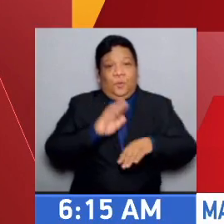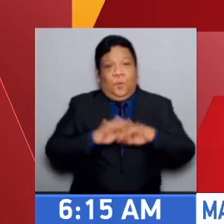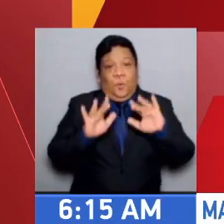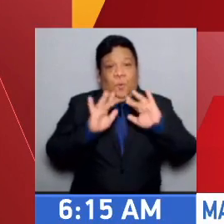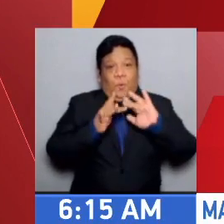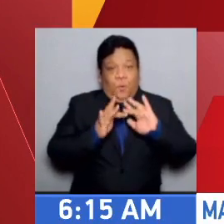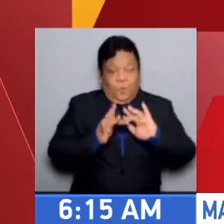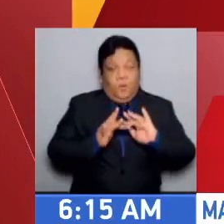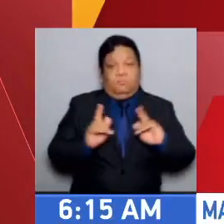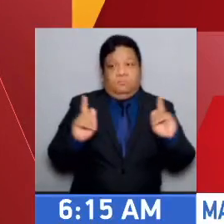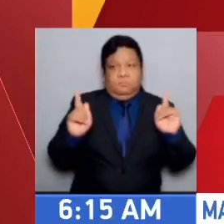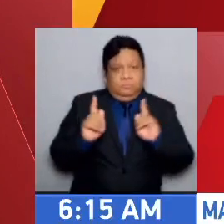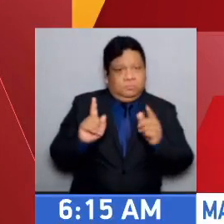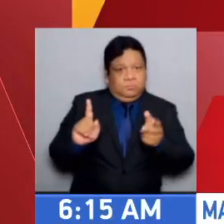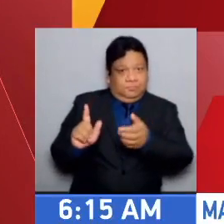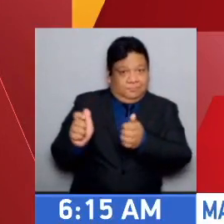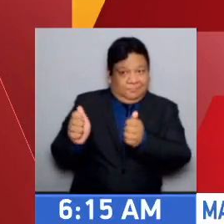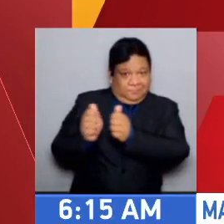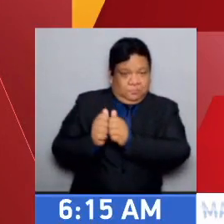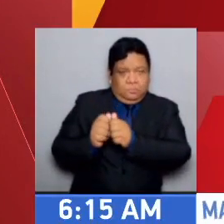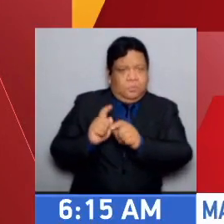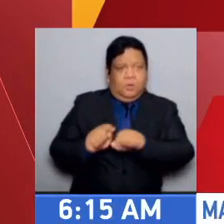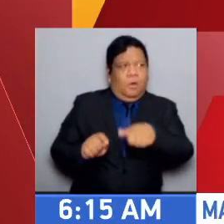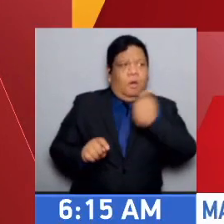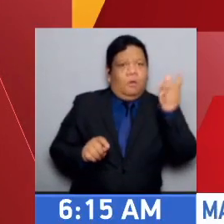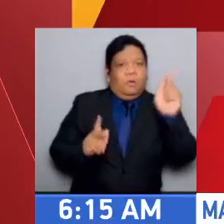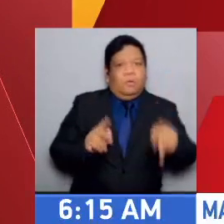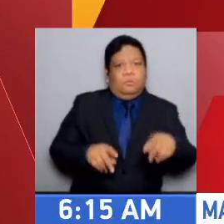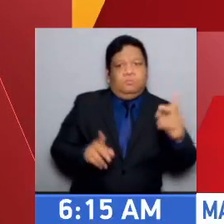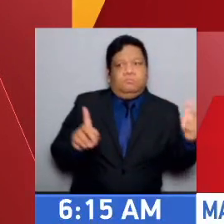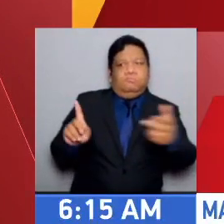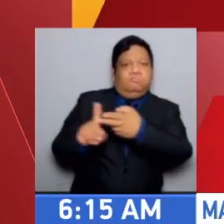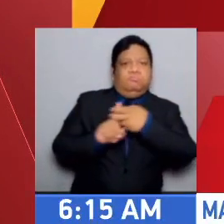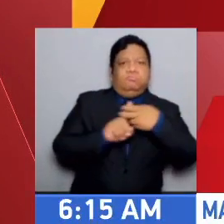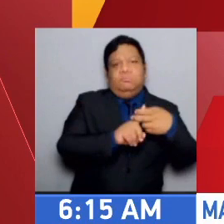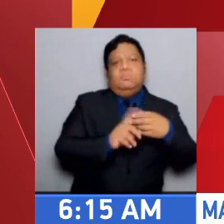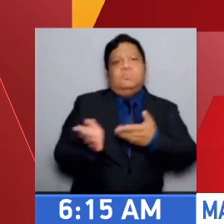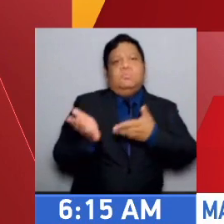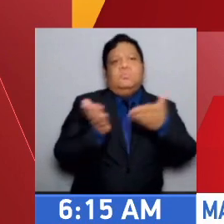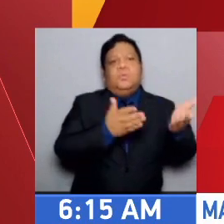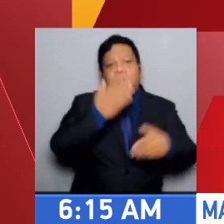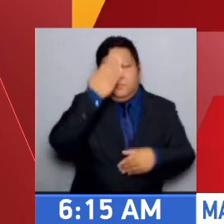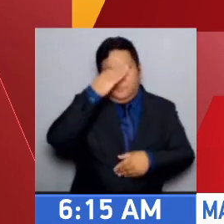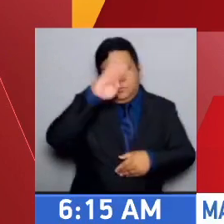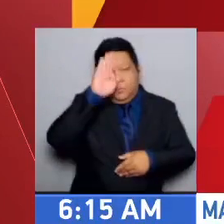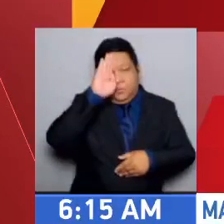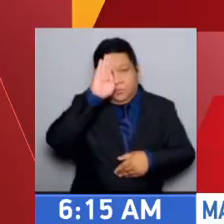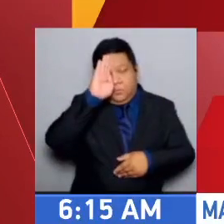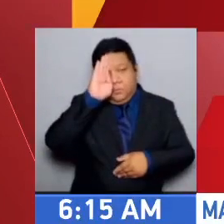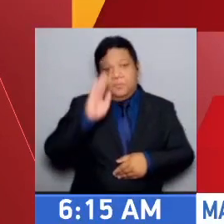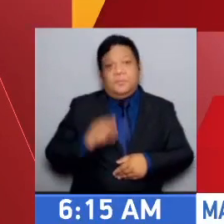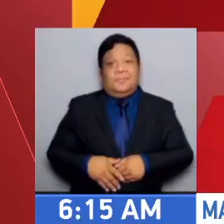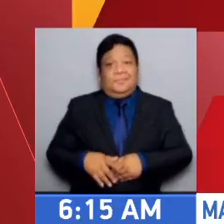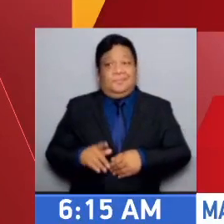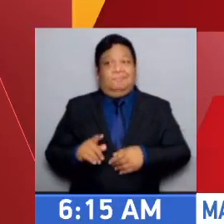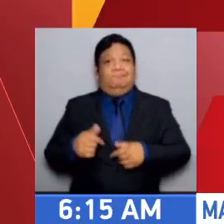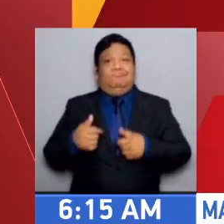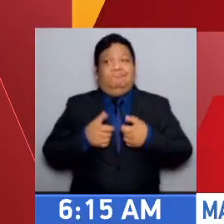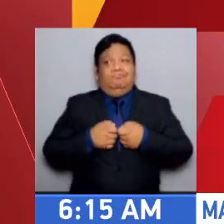sumundo sa kanya at dinala siya sa Carmona, Cavite. Nag-text daw ang biktima sa kanyang mga kaanak na agad namang nagsumbong sa